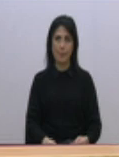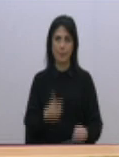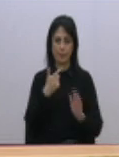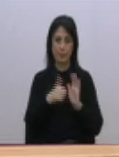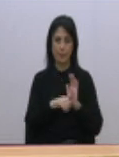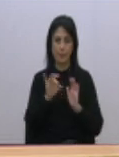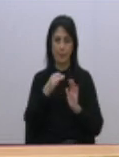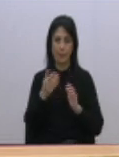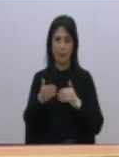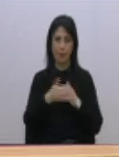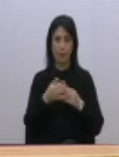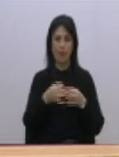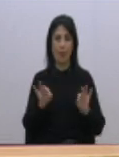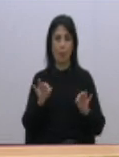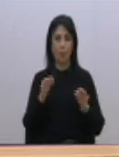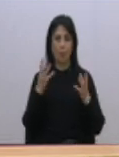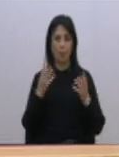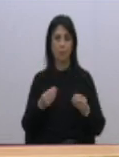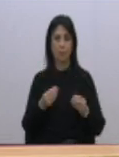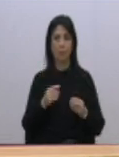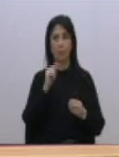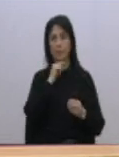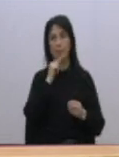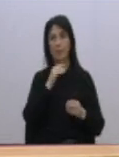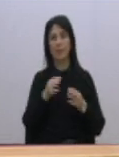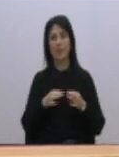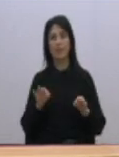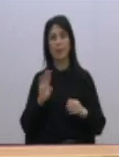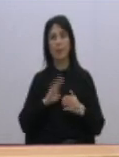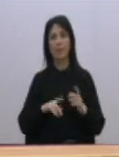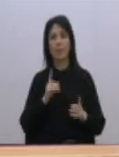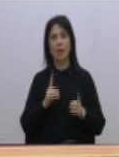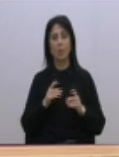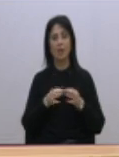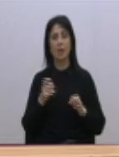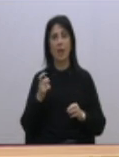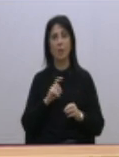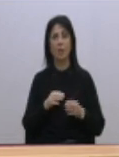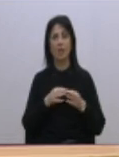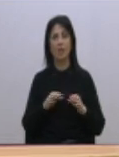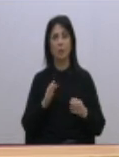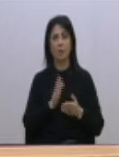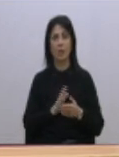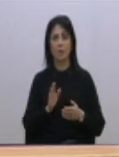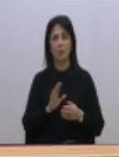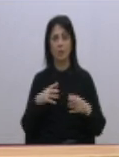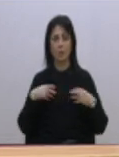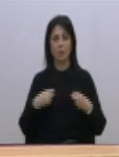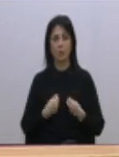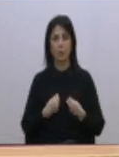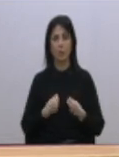26 მაისი მოდის დამოუკიდებლობის დღე. Ეკონომიკური თავისუფლების გარეშე რეალური დამოუკიდებლობა და თავისუფლება არ არსებობს და